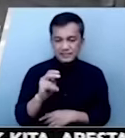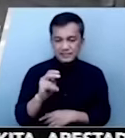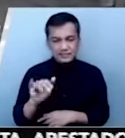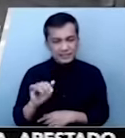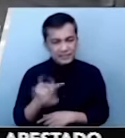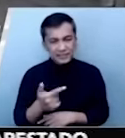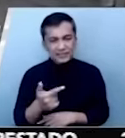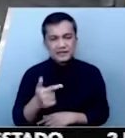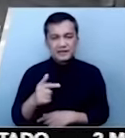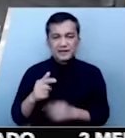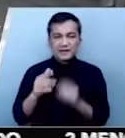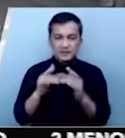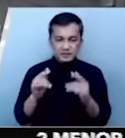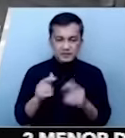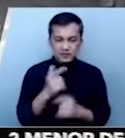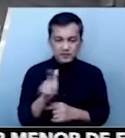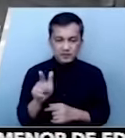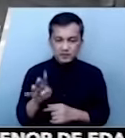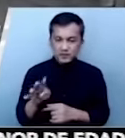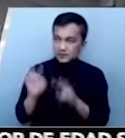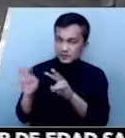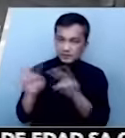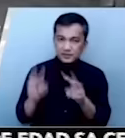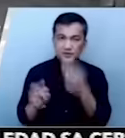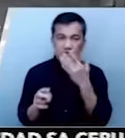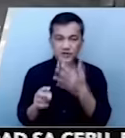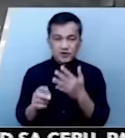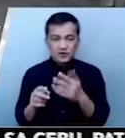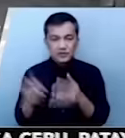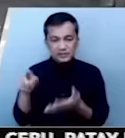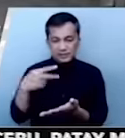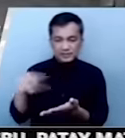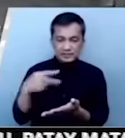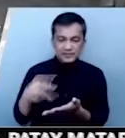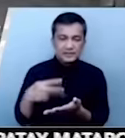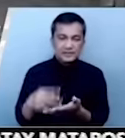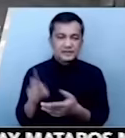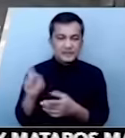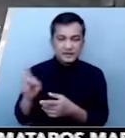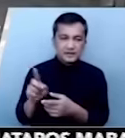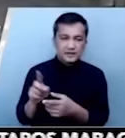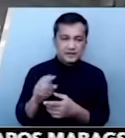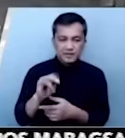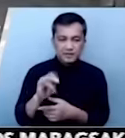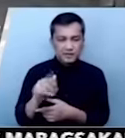saan nasaksihan ang makukulay na performances sa kasadyahan at sa kabanwahanan.